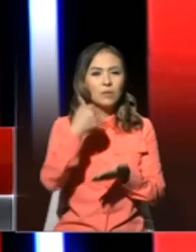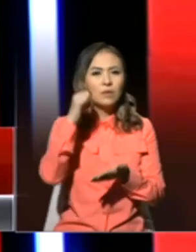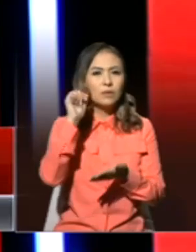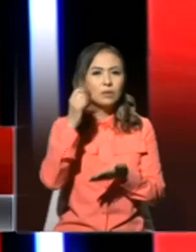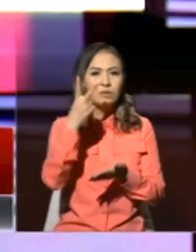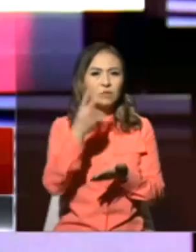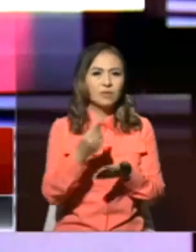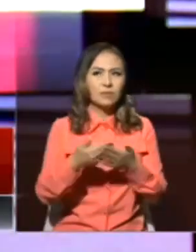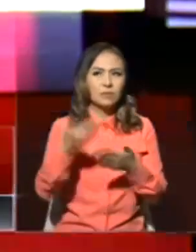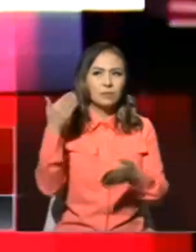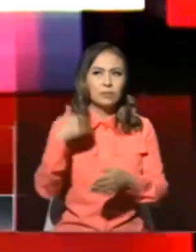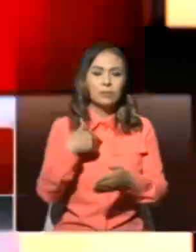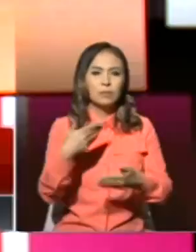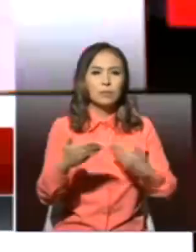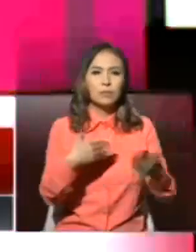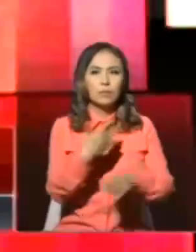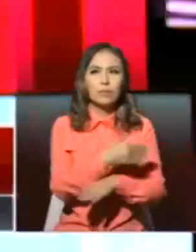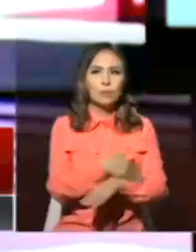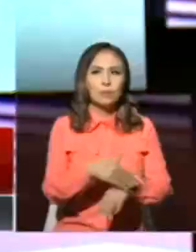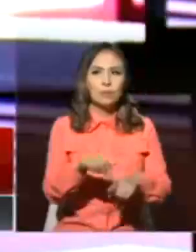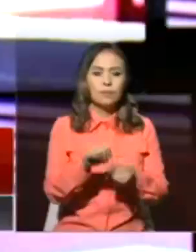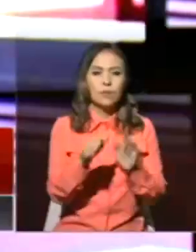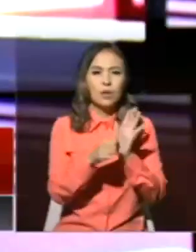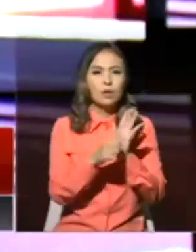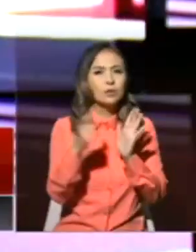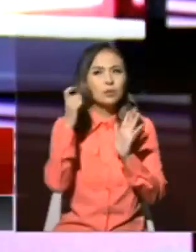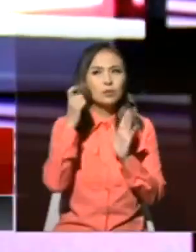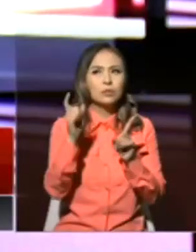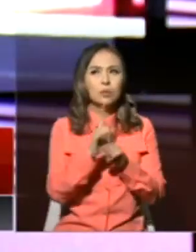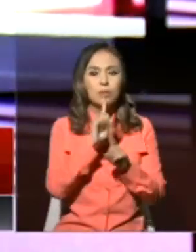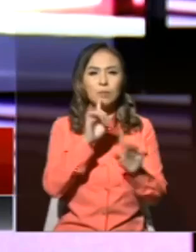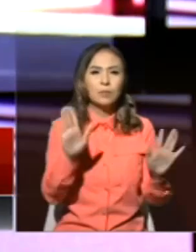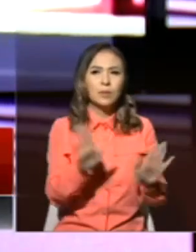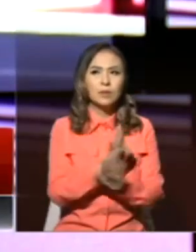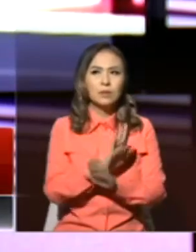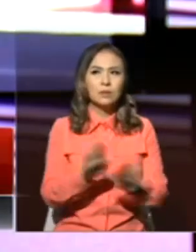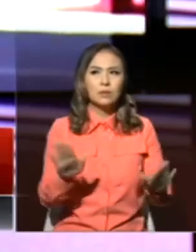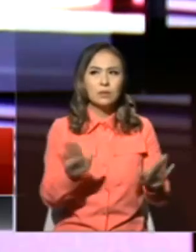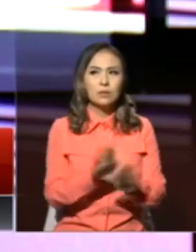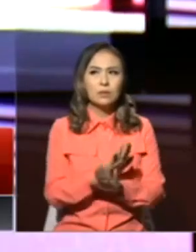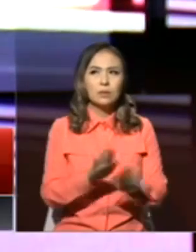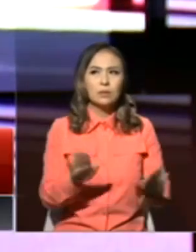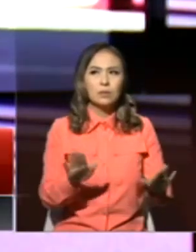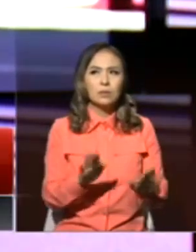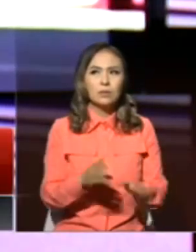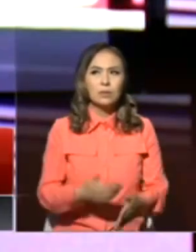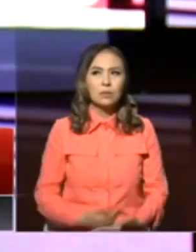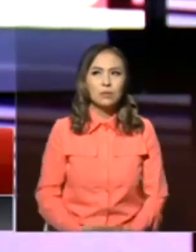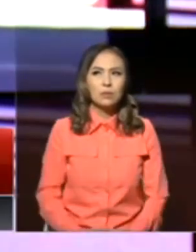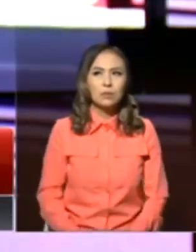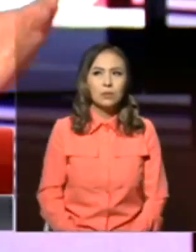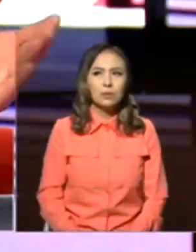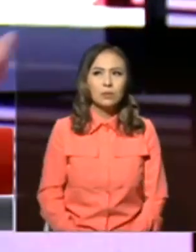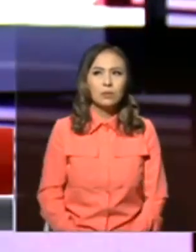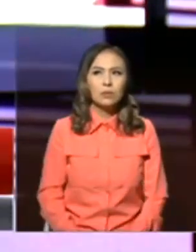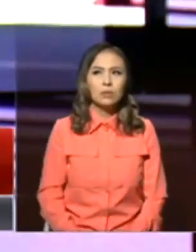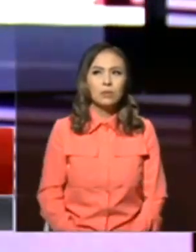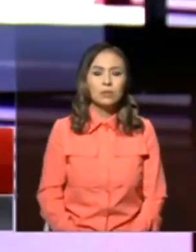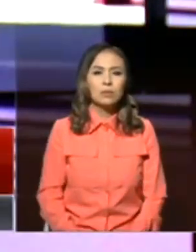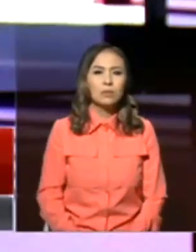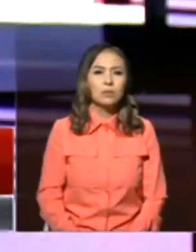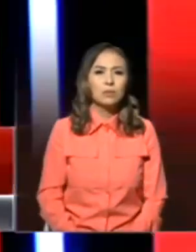осы екі күн бұрын көшеде кетіп бара жатқан кезде 6 жасар бала өлең айтып жүр. Ислам мырза, ол мысалдарды айтып, миллион мысал келтіруге